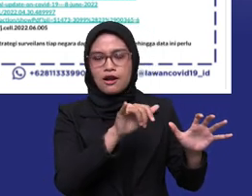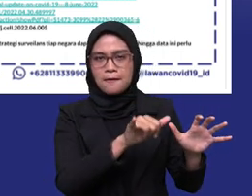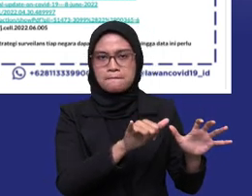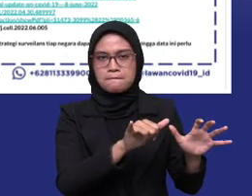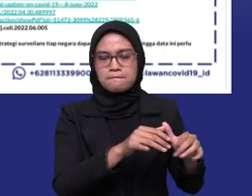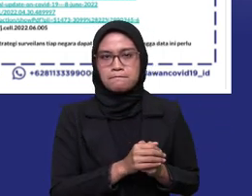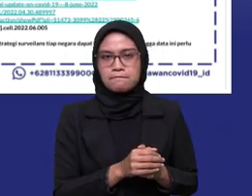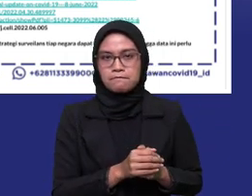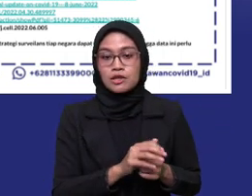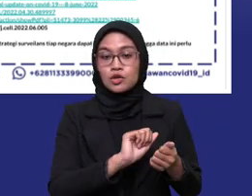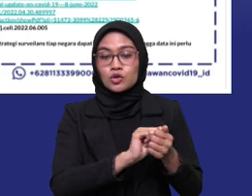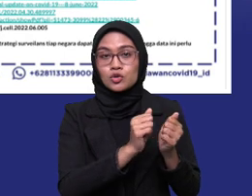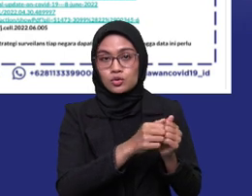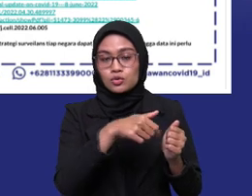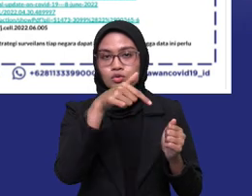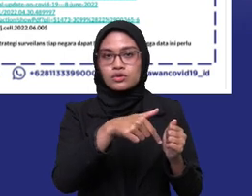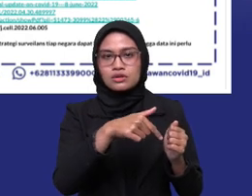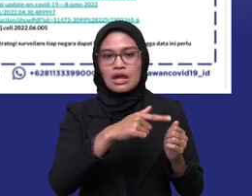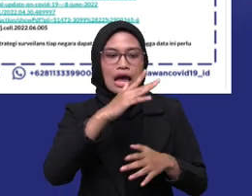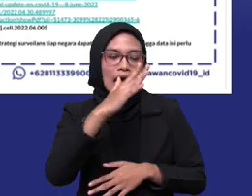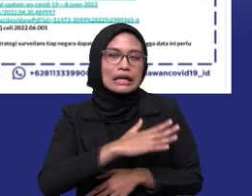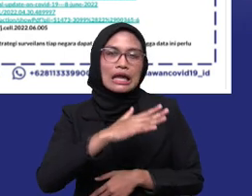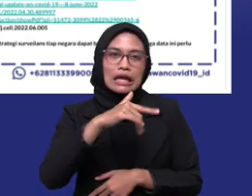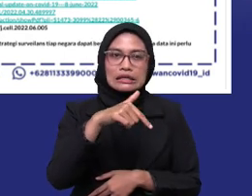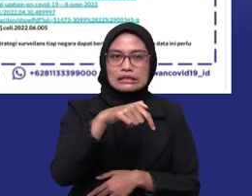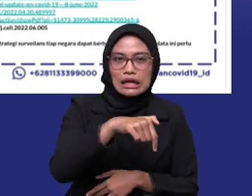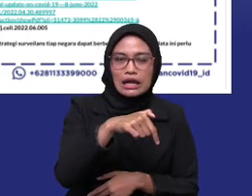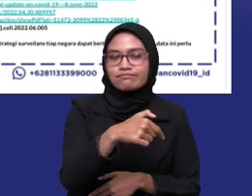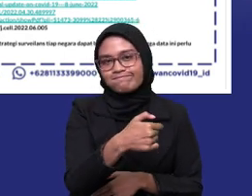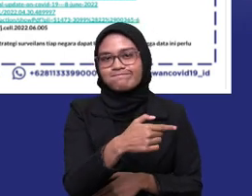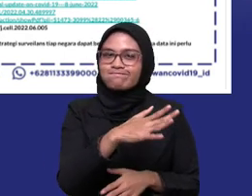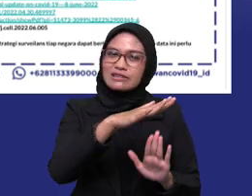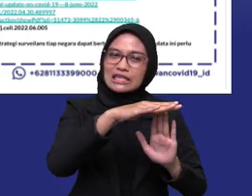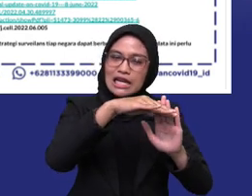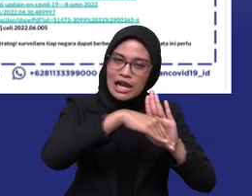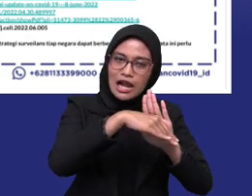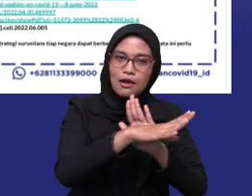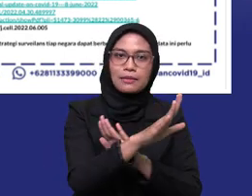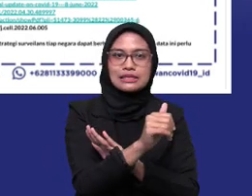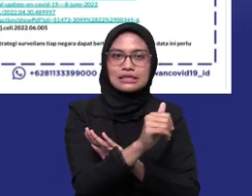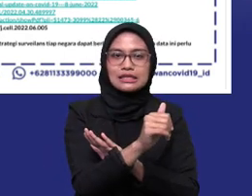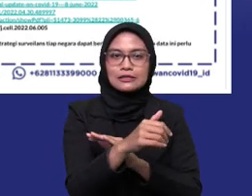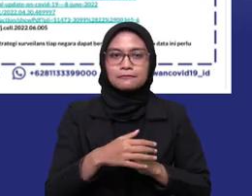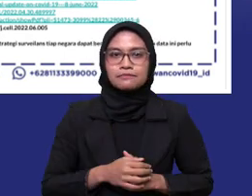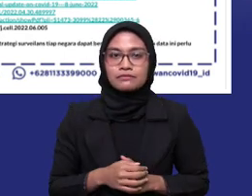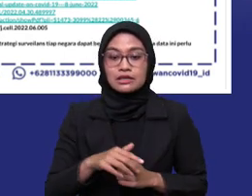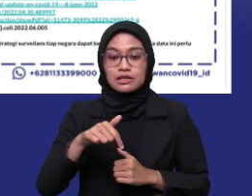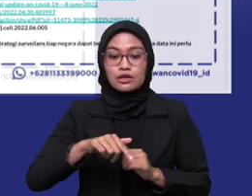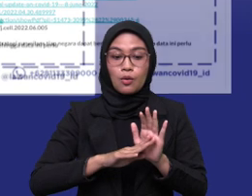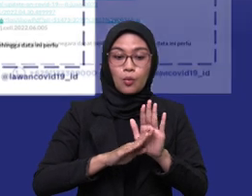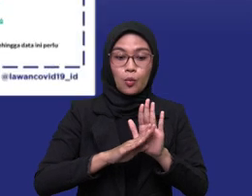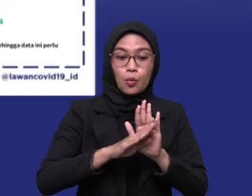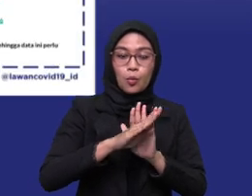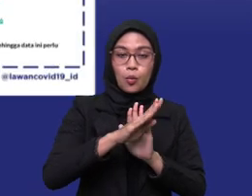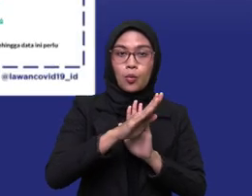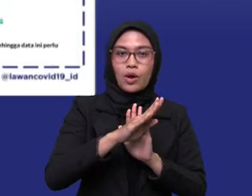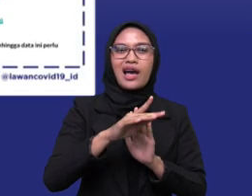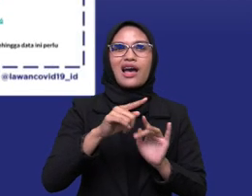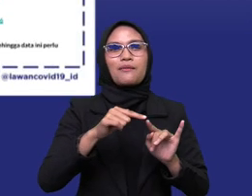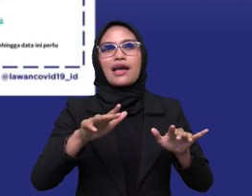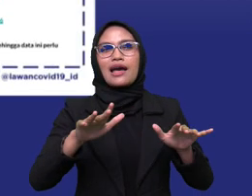kasus harian saat ini masih dapat dikatakan rendah kenaikan kasus yang saat ini terjadi perlu untuk kita